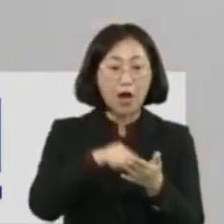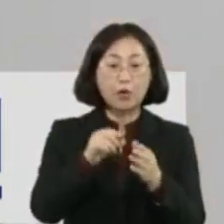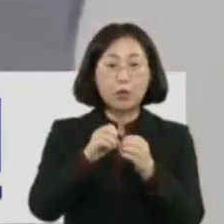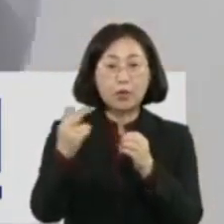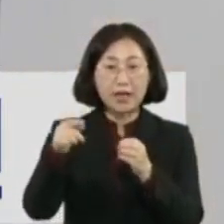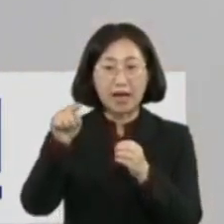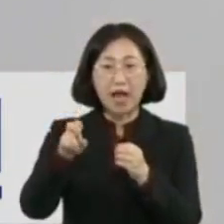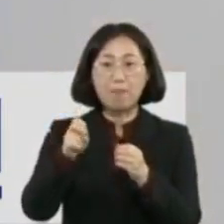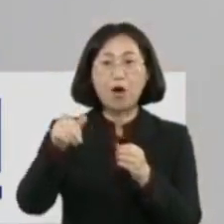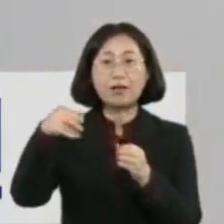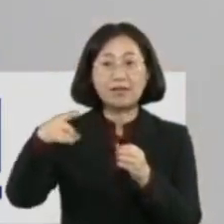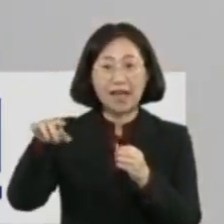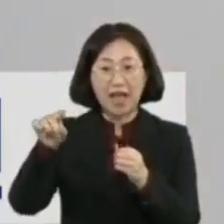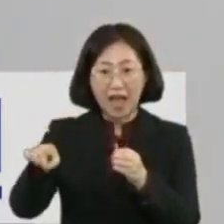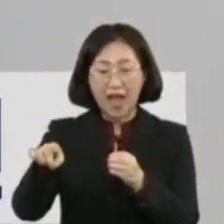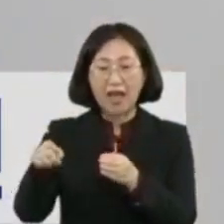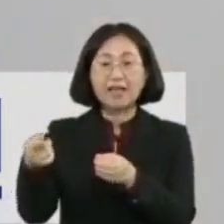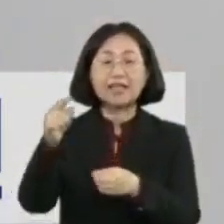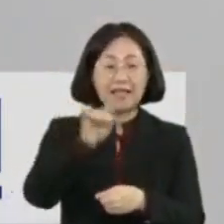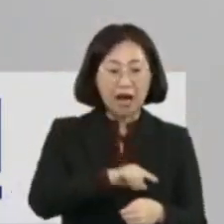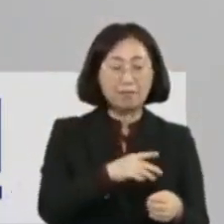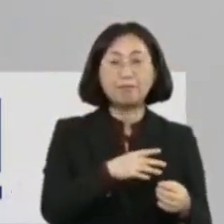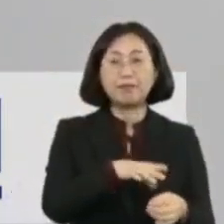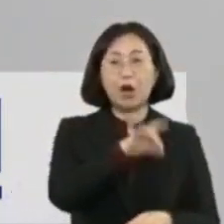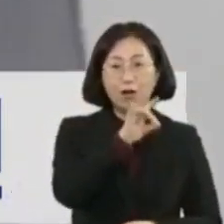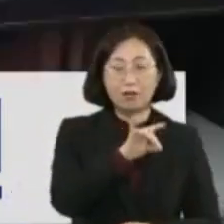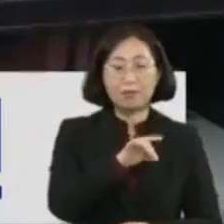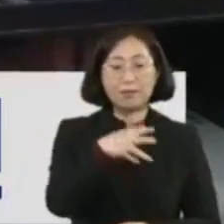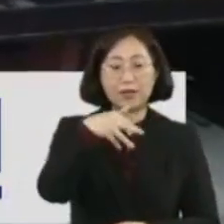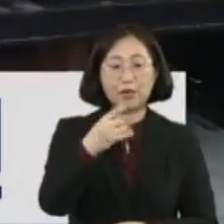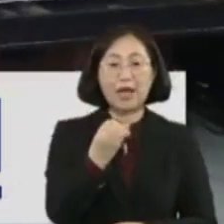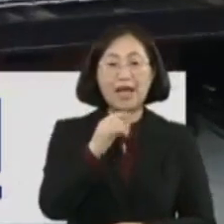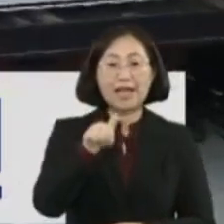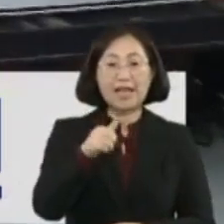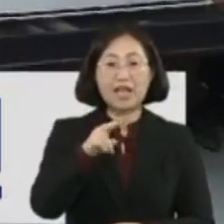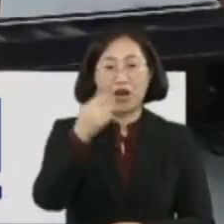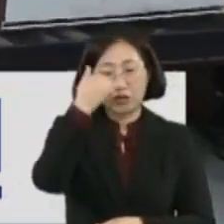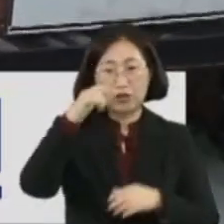있는 명제 윤증고택 이후 처음으로 최익현 선생이